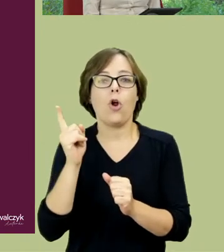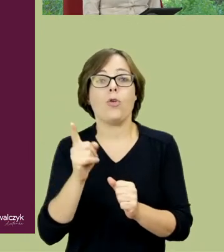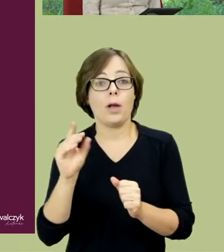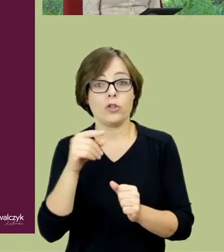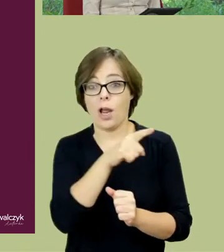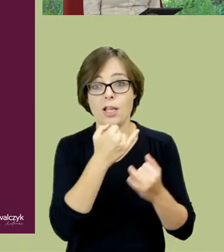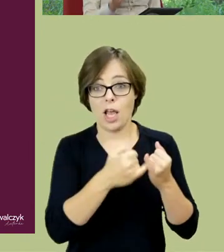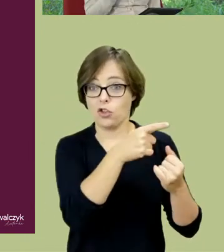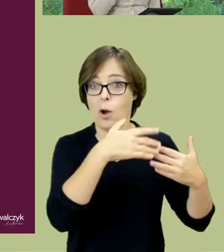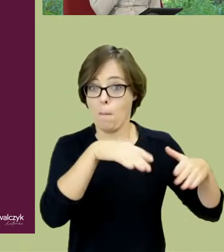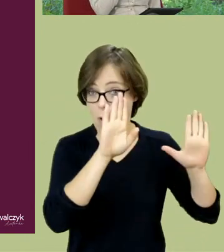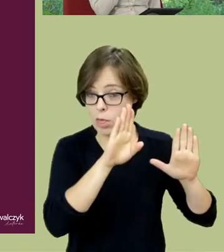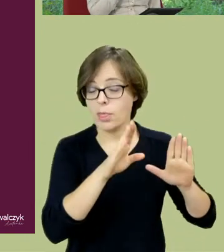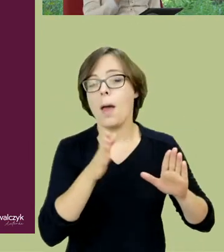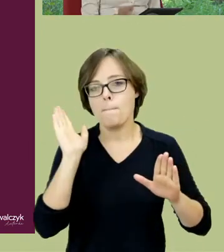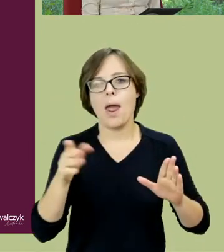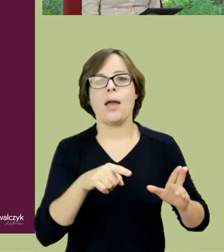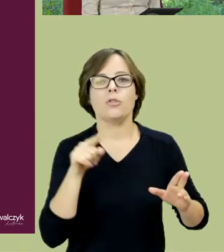zamku. I tym